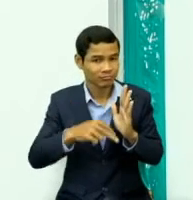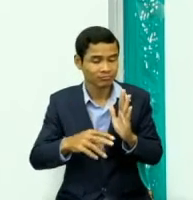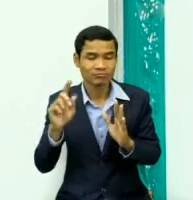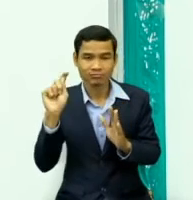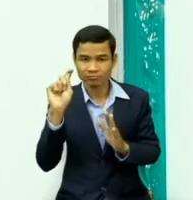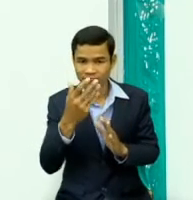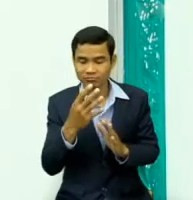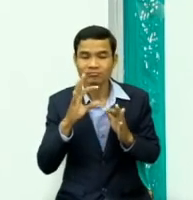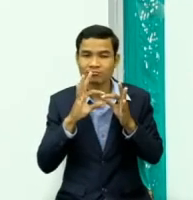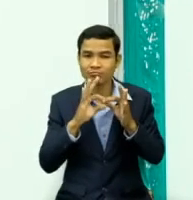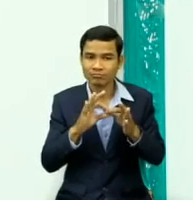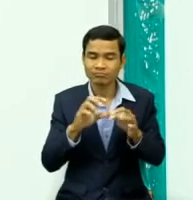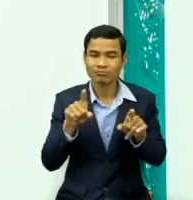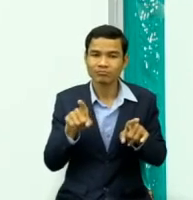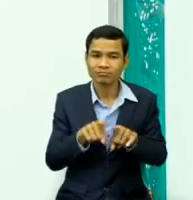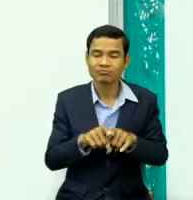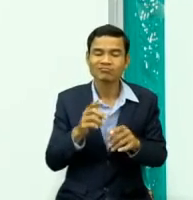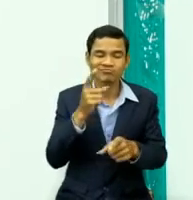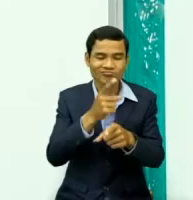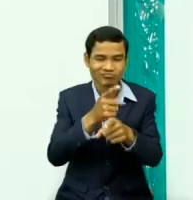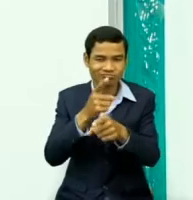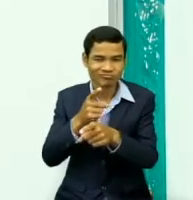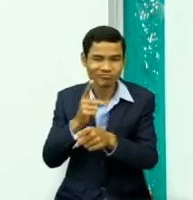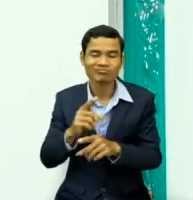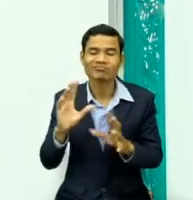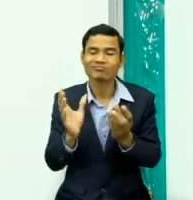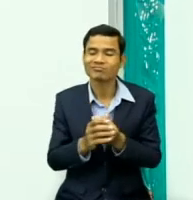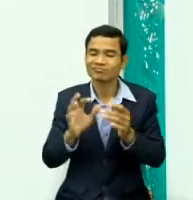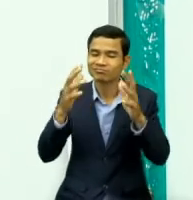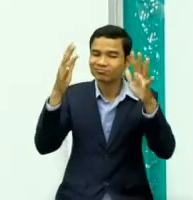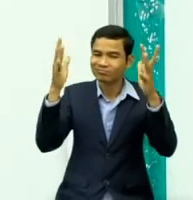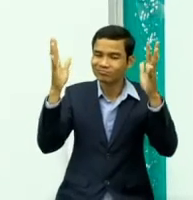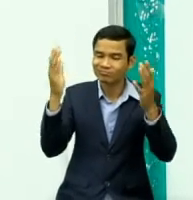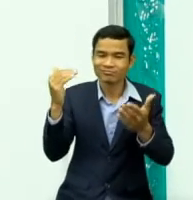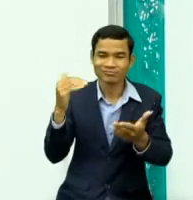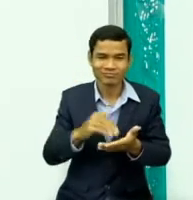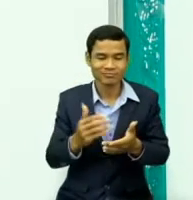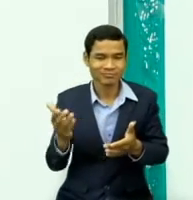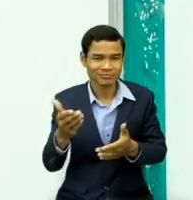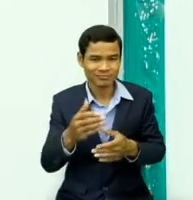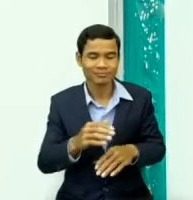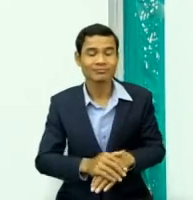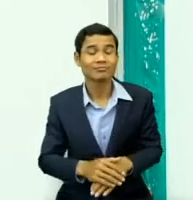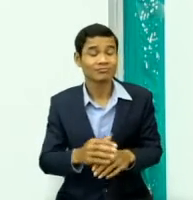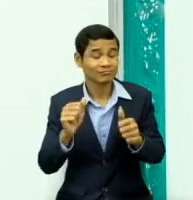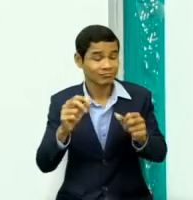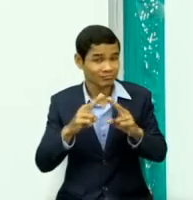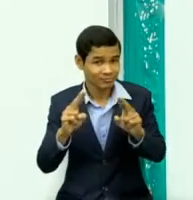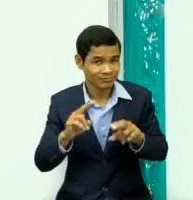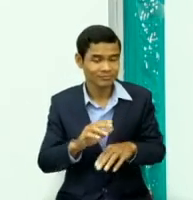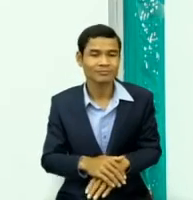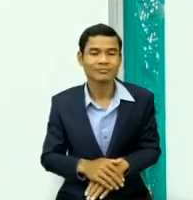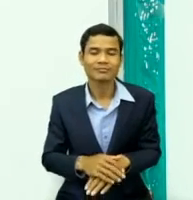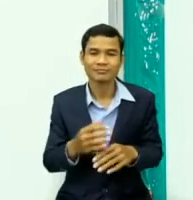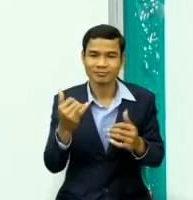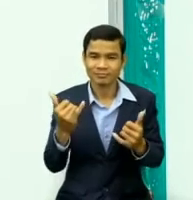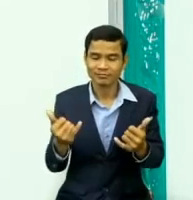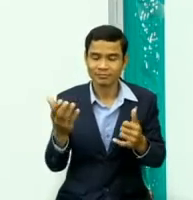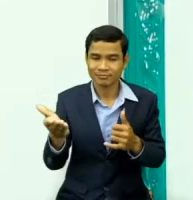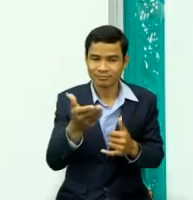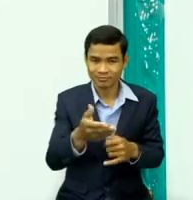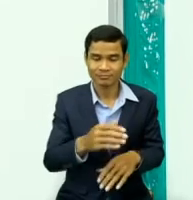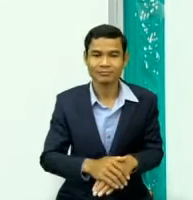bò dừng nè cứ ai con trầm trời tỉnh ở khăn nè con ná ở bò sát tôm đong tiệt chà ở nha con ai lên đấy con tỉnh ở khăn